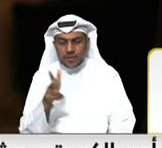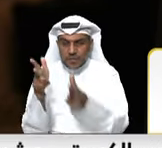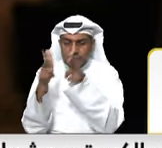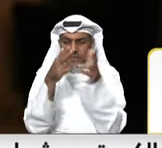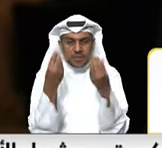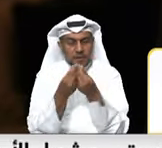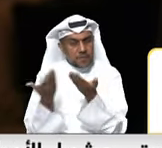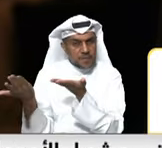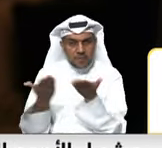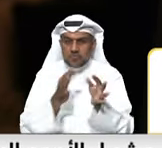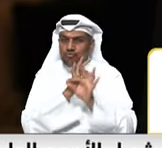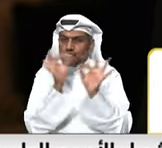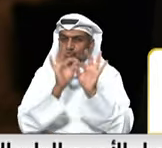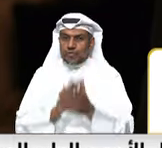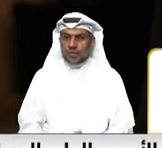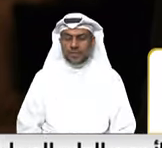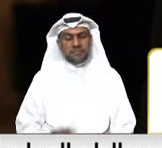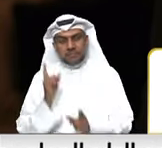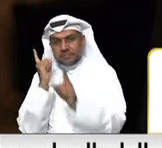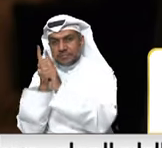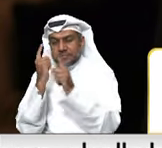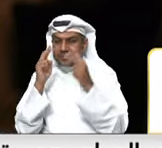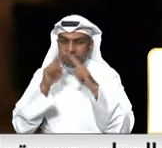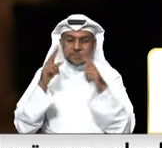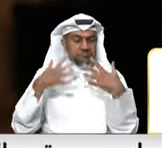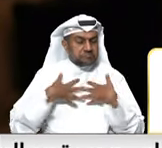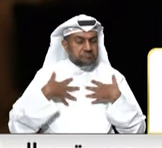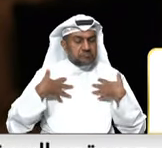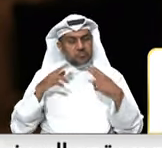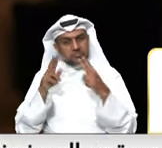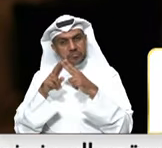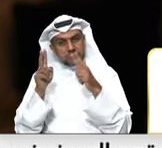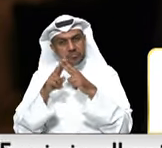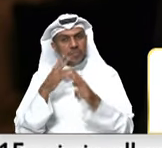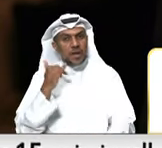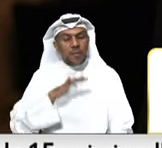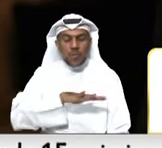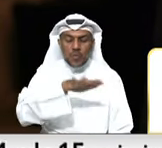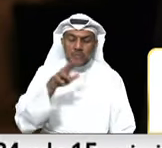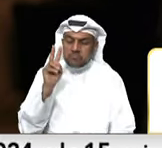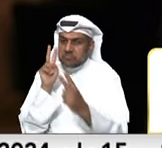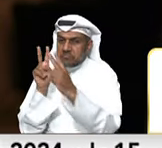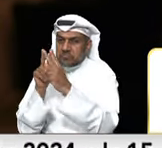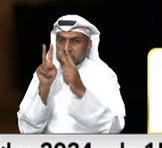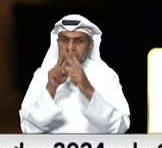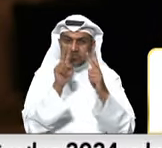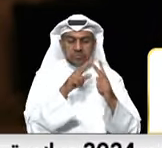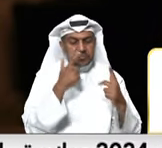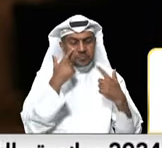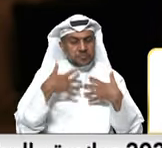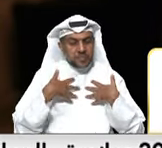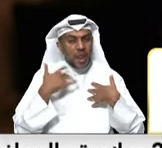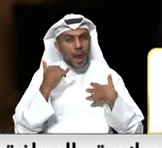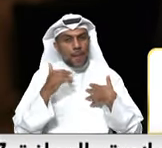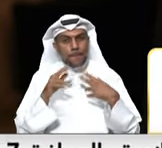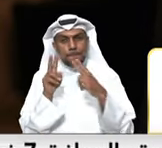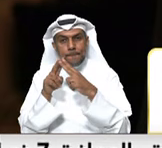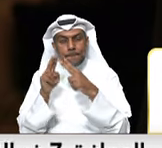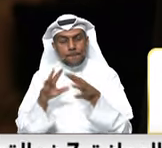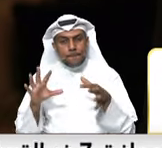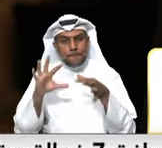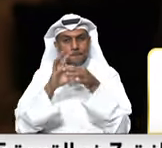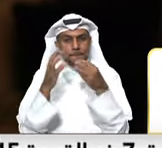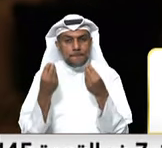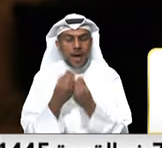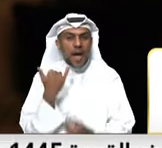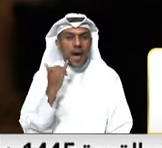فرصة أن نلتقي بنخبة من الإعلاميين العرب ممثلين عن دولهم المشاركة في القمة.